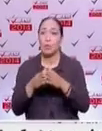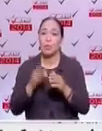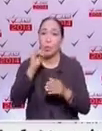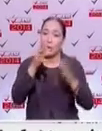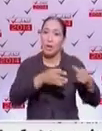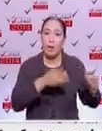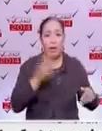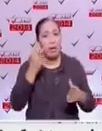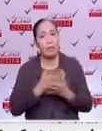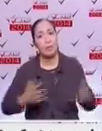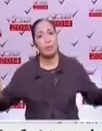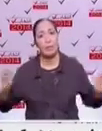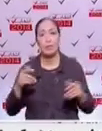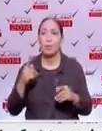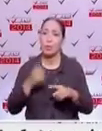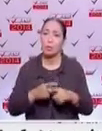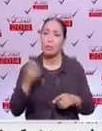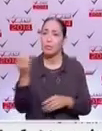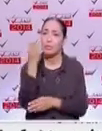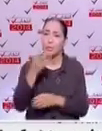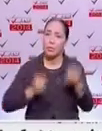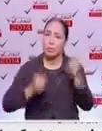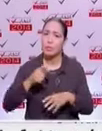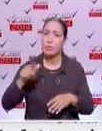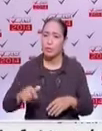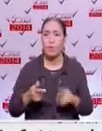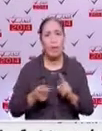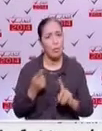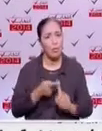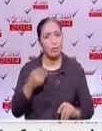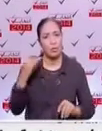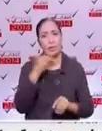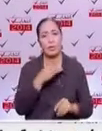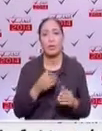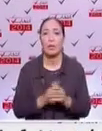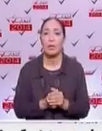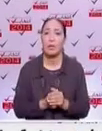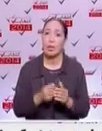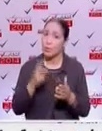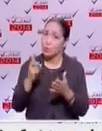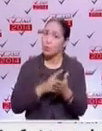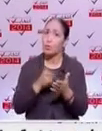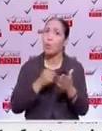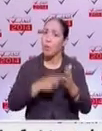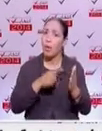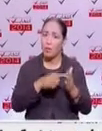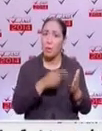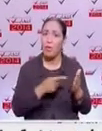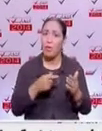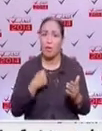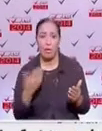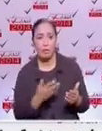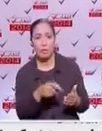لكل معتمدية، وبمركز استعجالي لكل عمادة، لأن الحق في الصحة حق يضمنه الدستور، ولهذا لابد